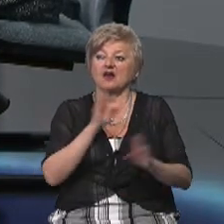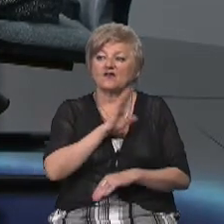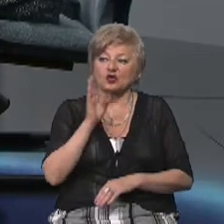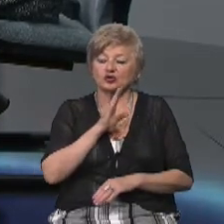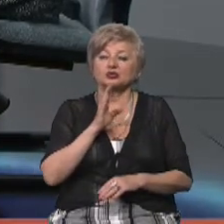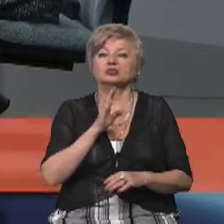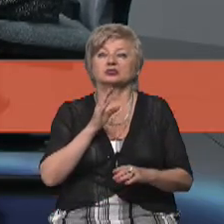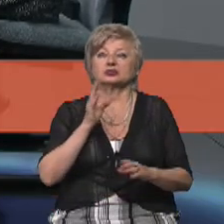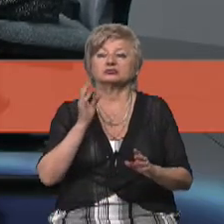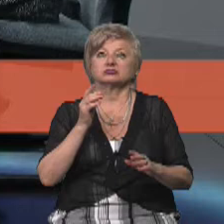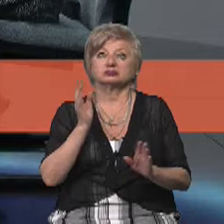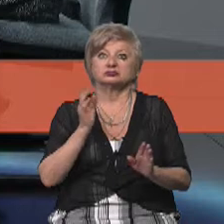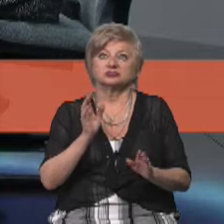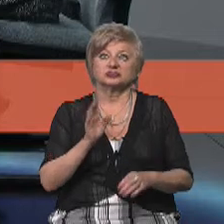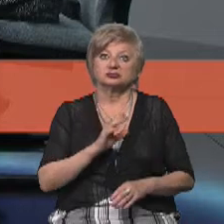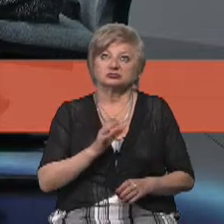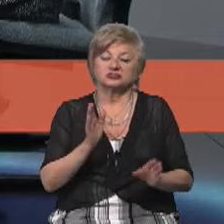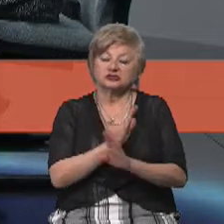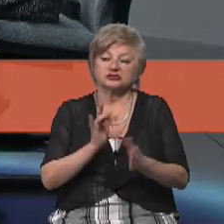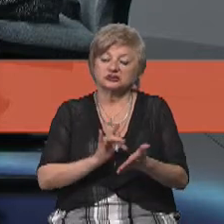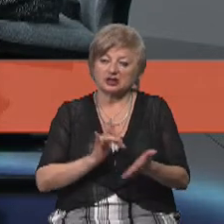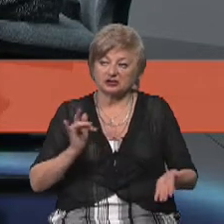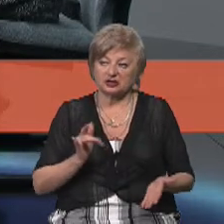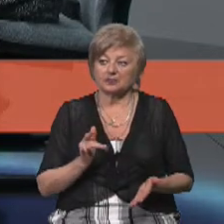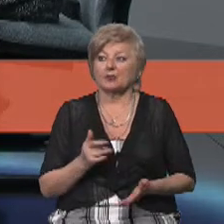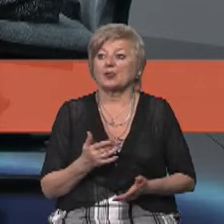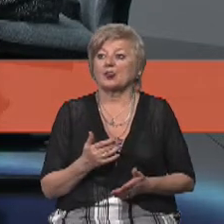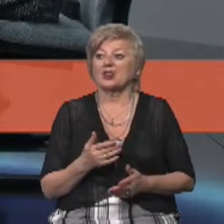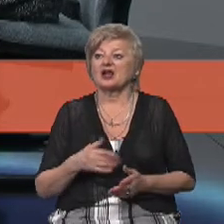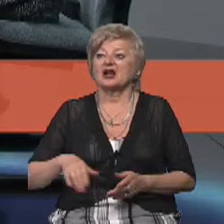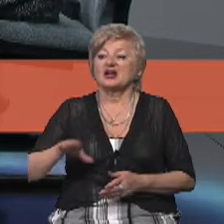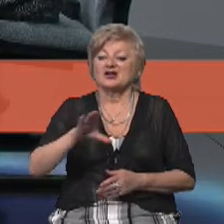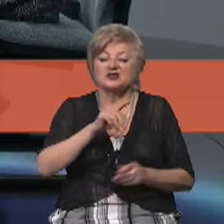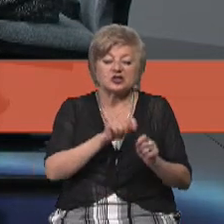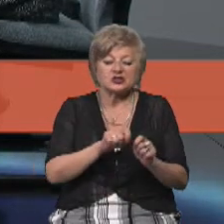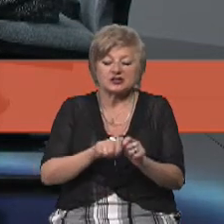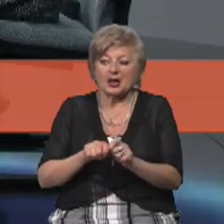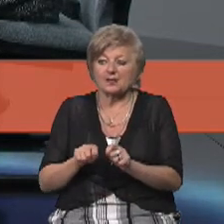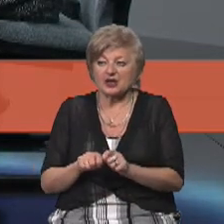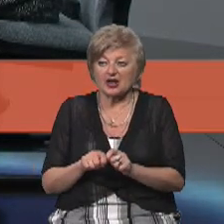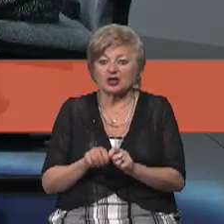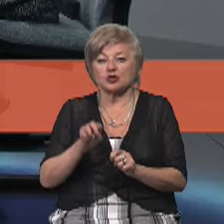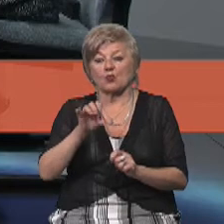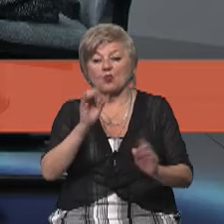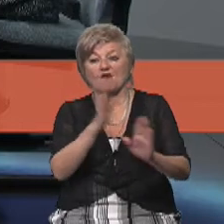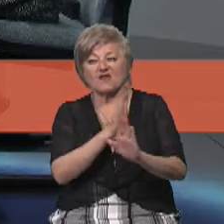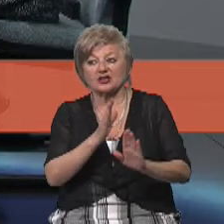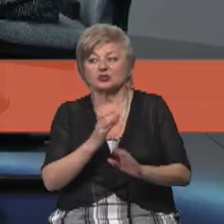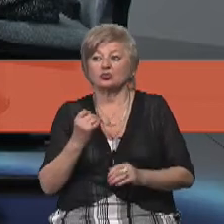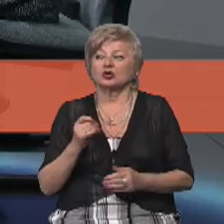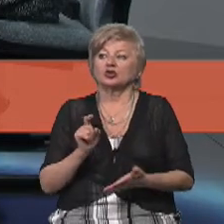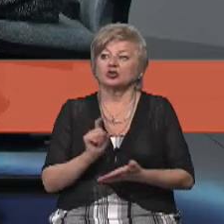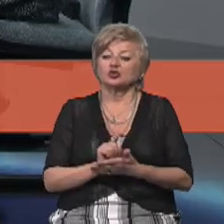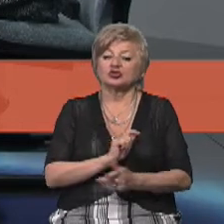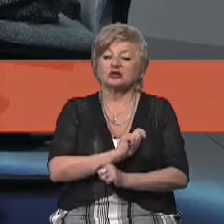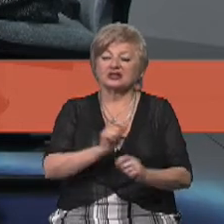гідрометеорологічні центри. Угу. Вони здійснюють всі заміри по повітрю і повинні надавати